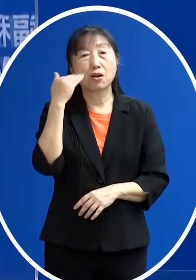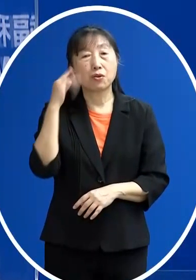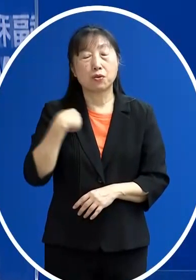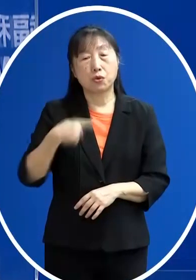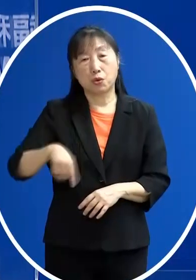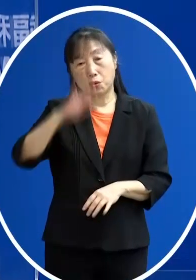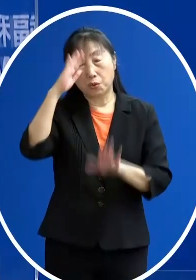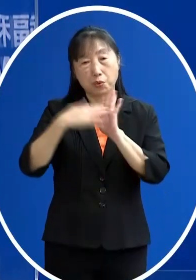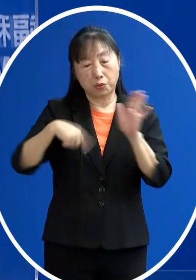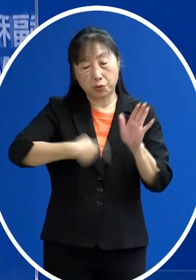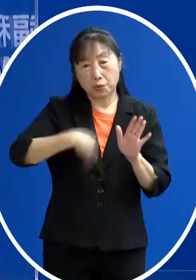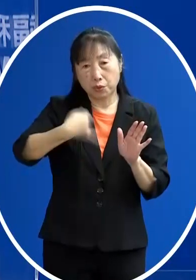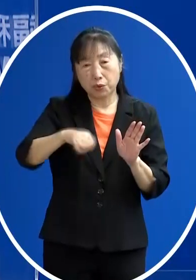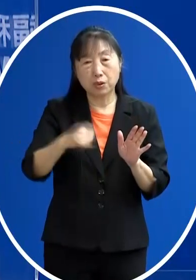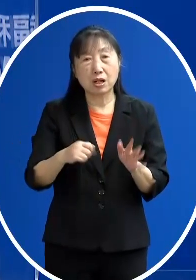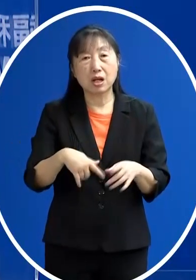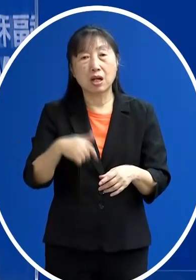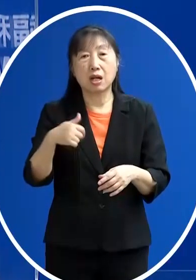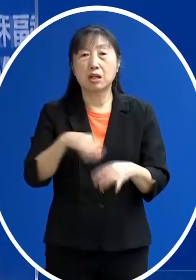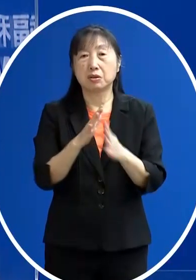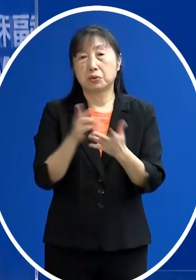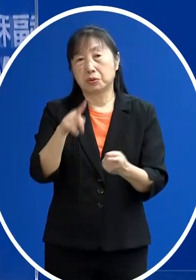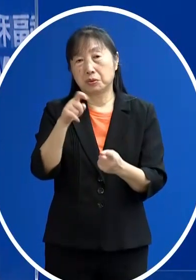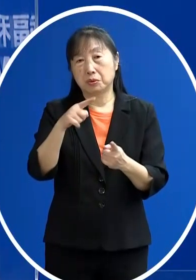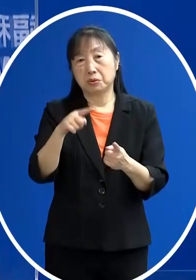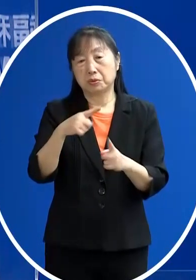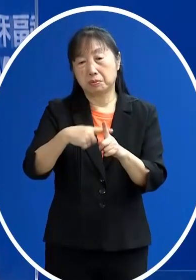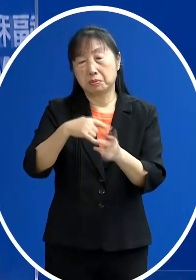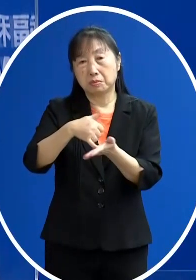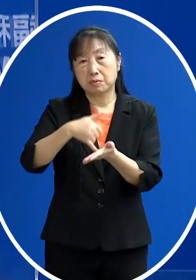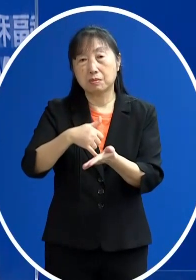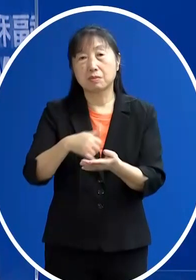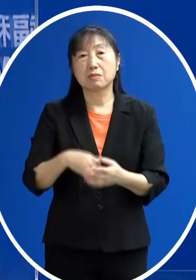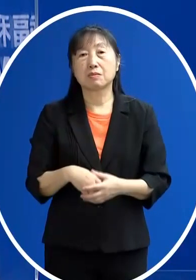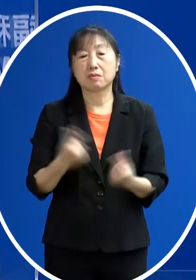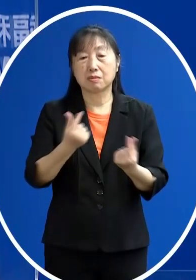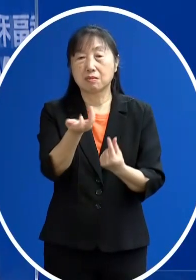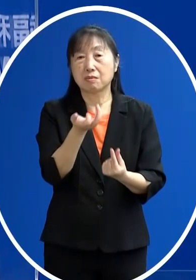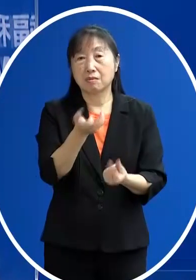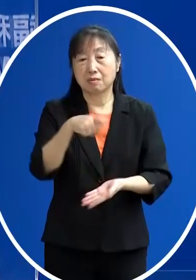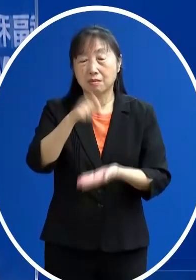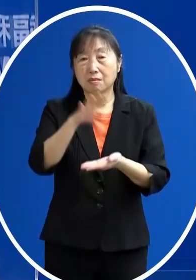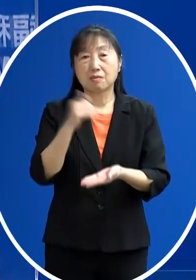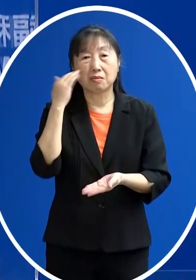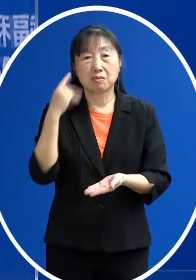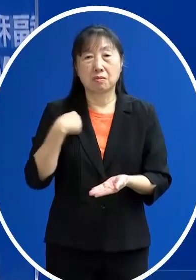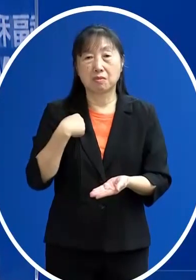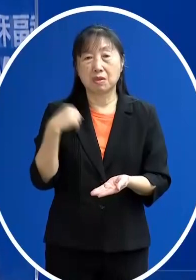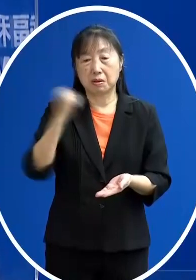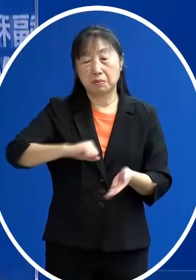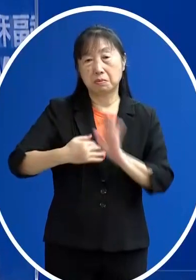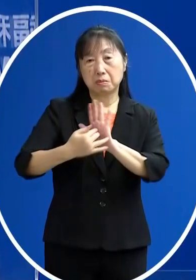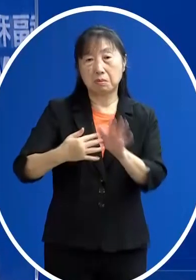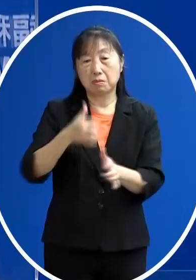全跟免疫低下，而且病情稳定者哦，那这些都是以像刚刚讲的这个免疫不全的这些